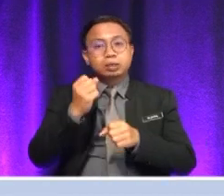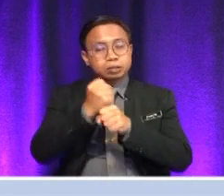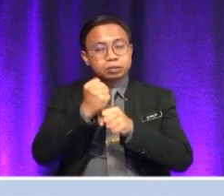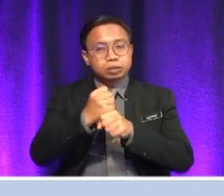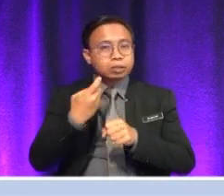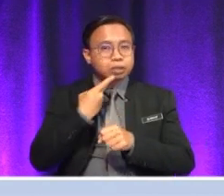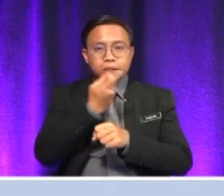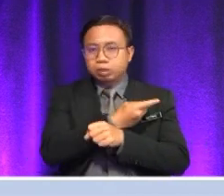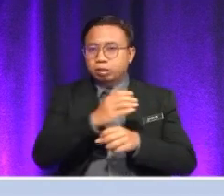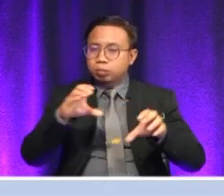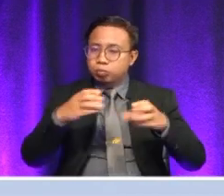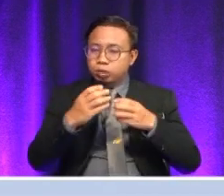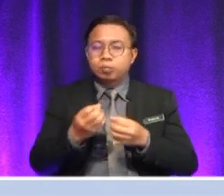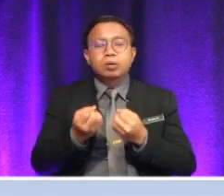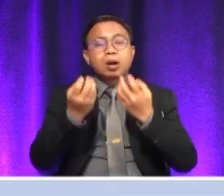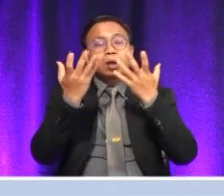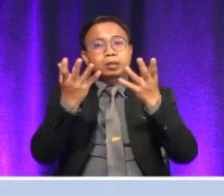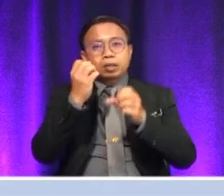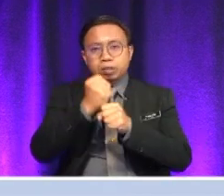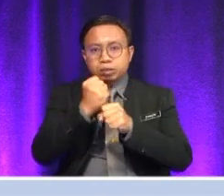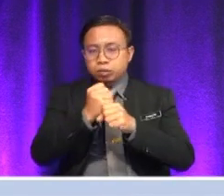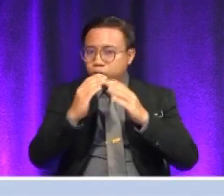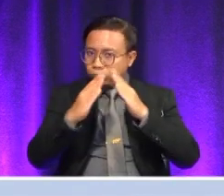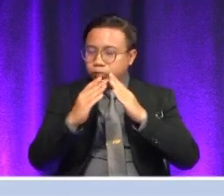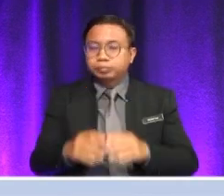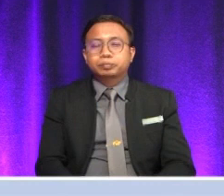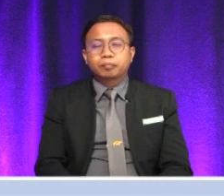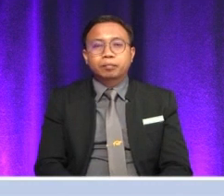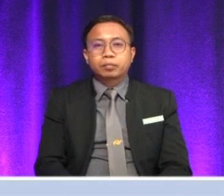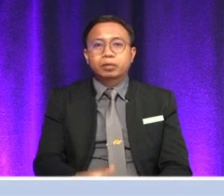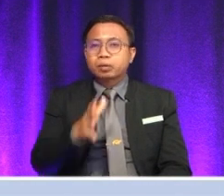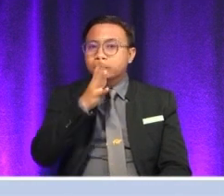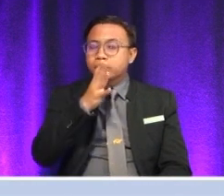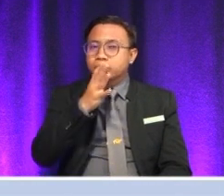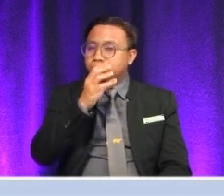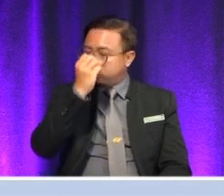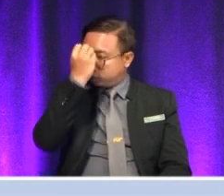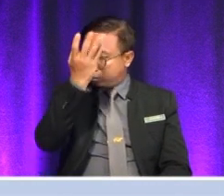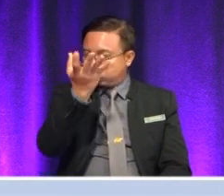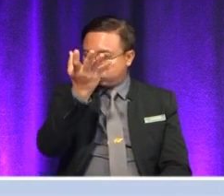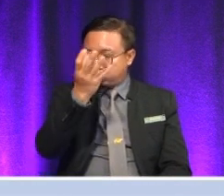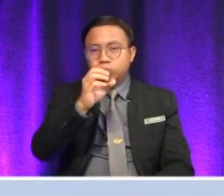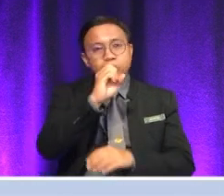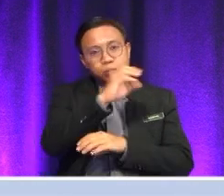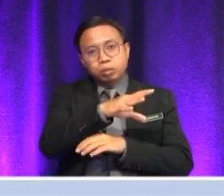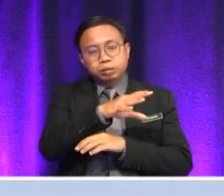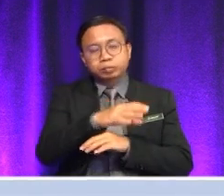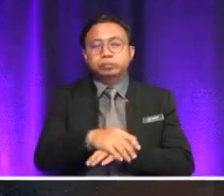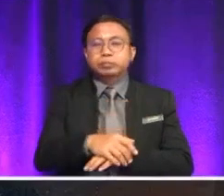tadilah contohnya banyak kerja rumah. Bila dah stres, bila mak suruh buang sampah, mak buanglah